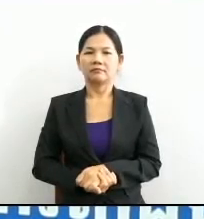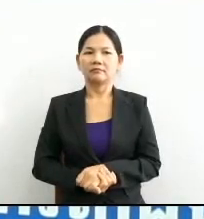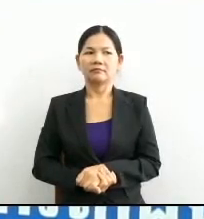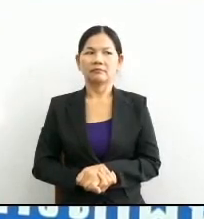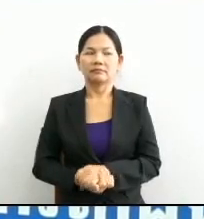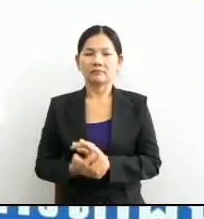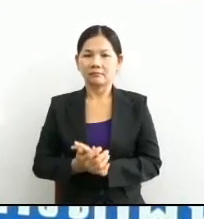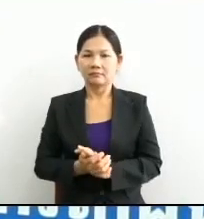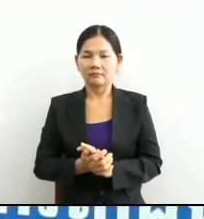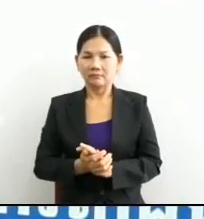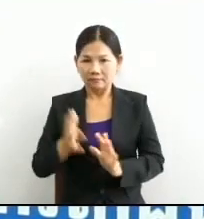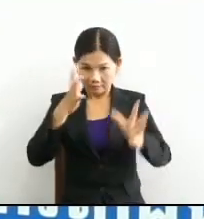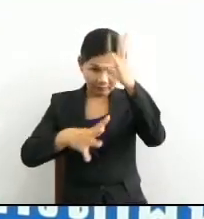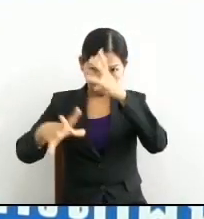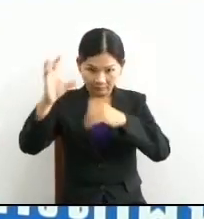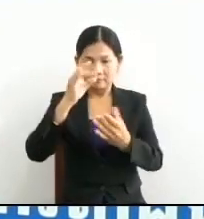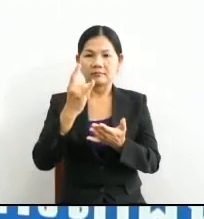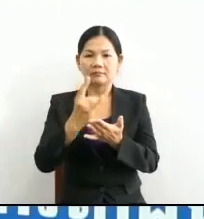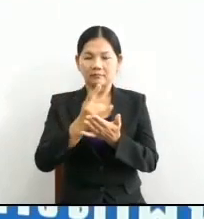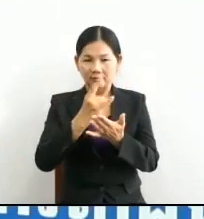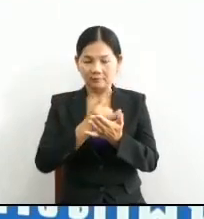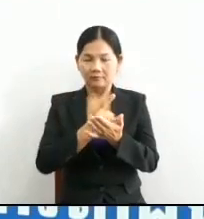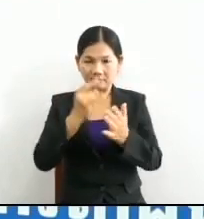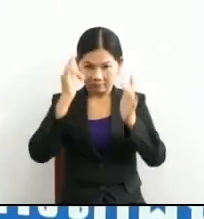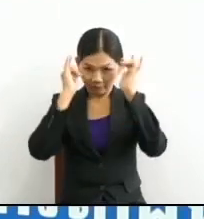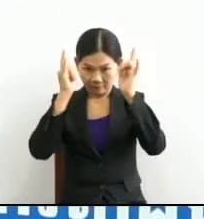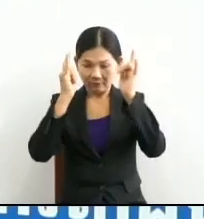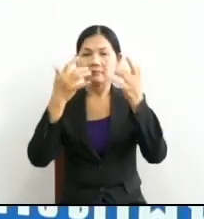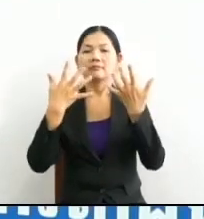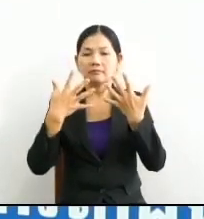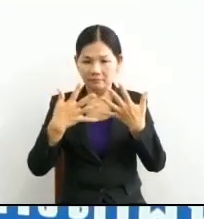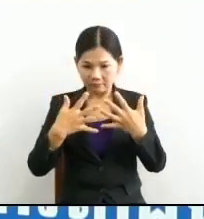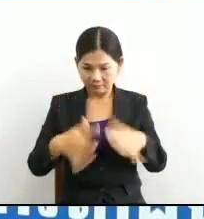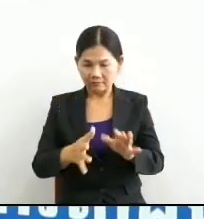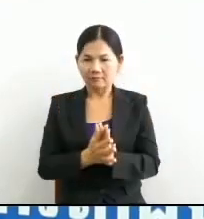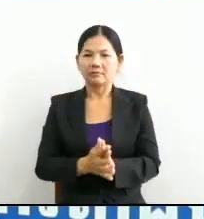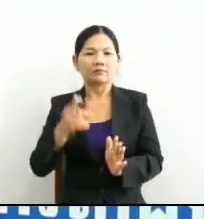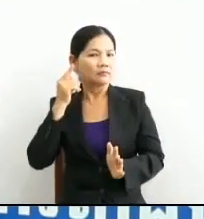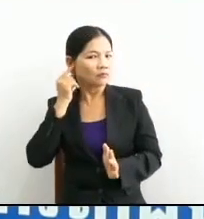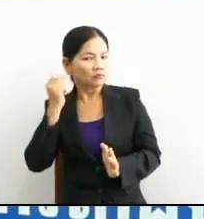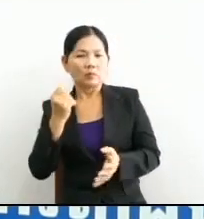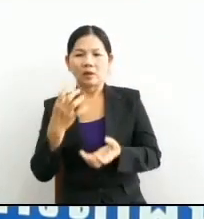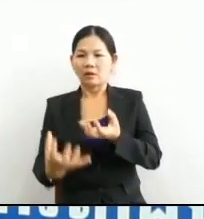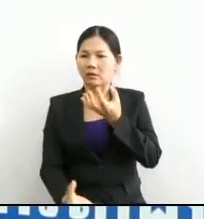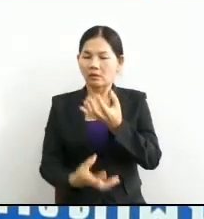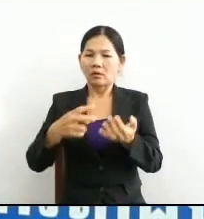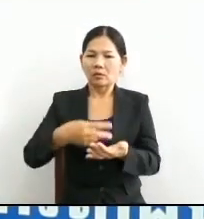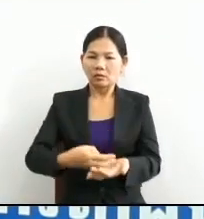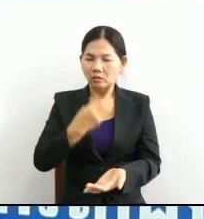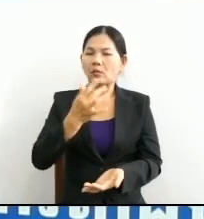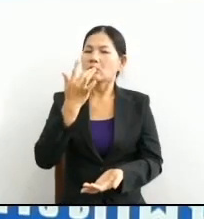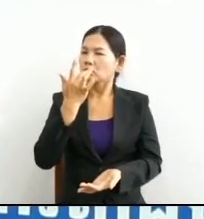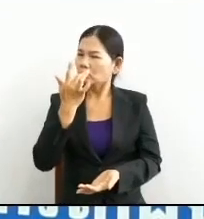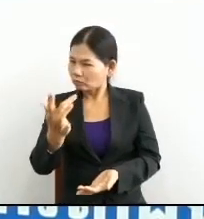của con mang riêng này con mang riêng riêng nhưng cả lắm mà có chỉ thọc chú mày mà nó tệ tôn nâng ấy kế được thả mạng xóa chinh ngang nha tệ tôn ấy kế rủ